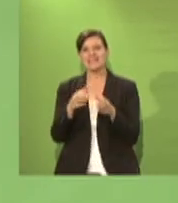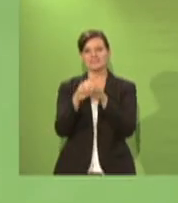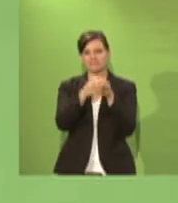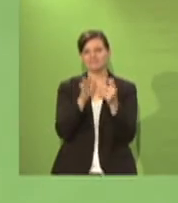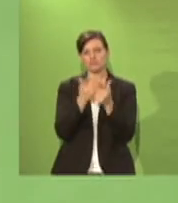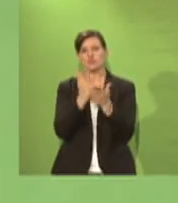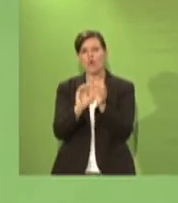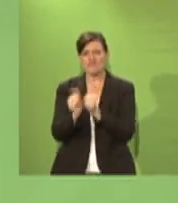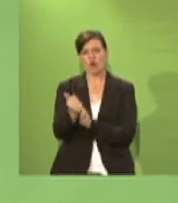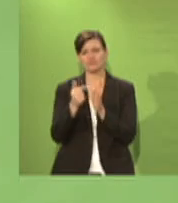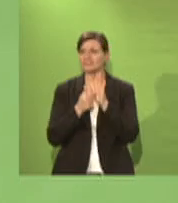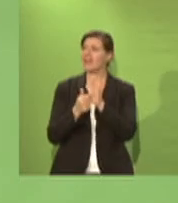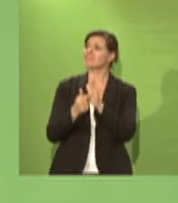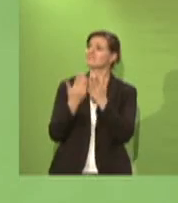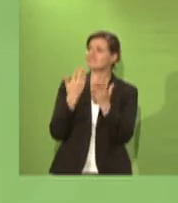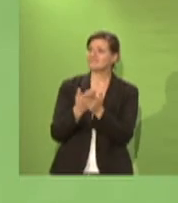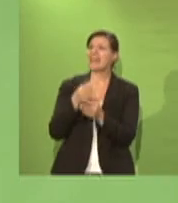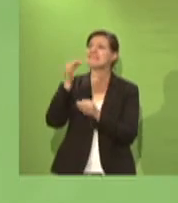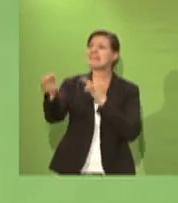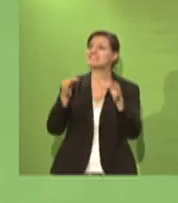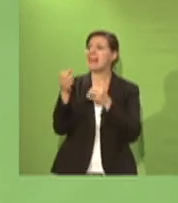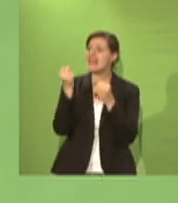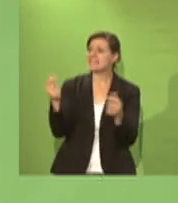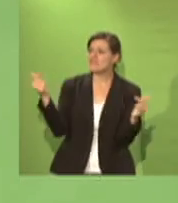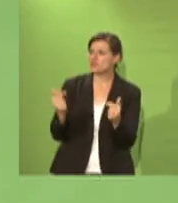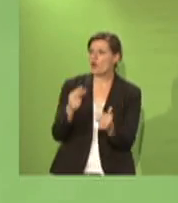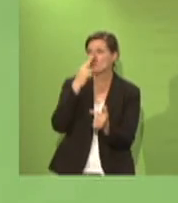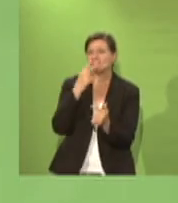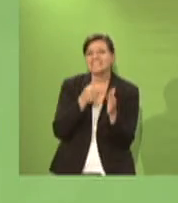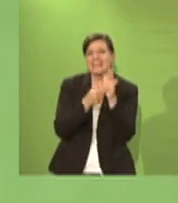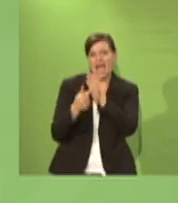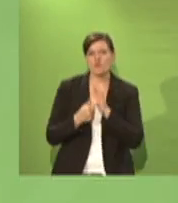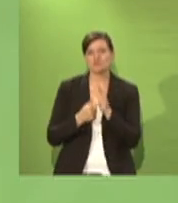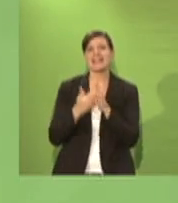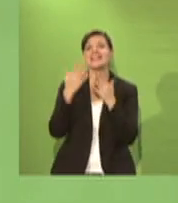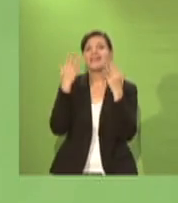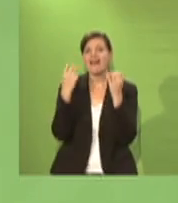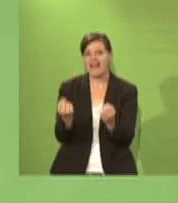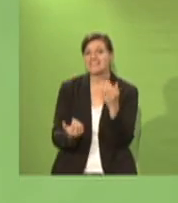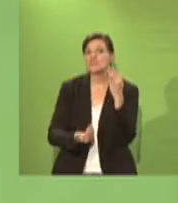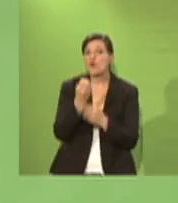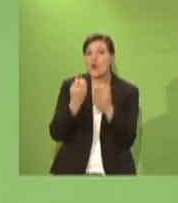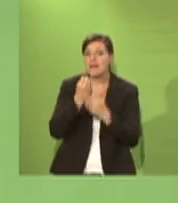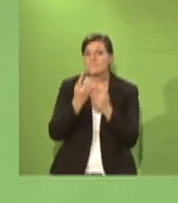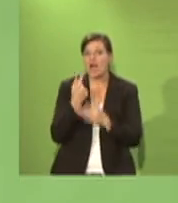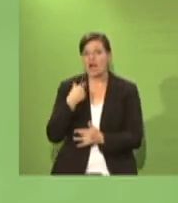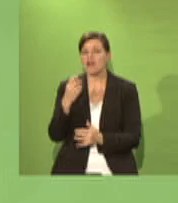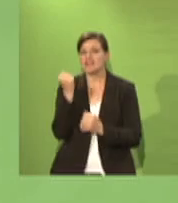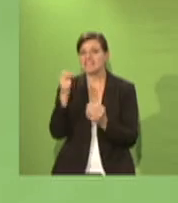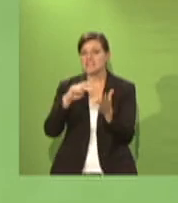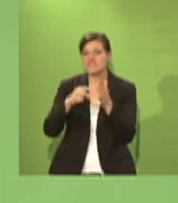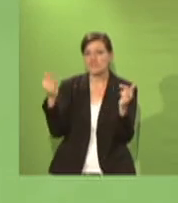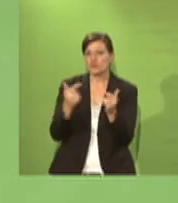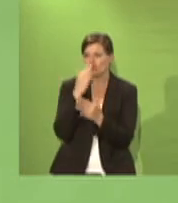die auch hier zeigen, wie kann eine dezentrale Energieversorgung, eine nachhaltige, eine erneuerbare Energieversorgung aufgebaut sein. Und